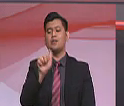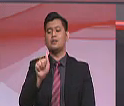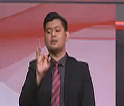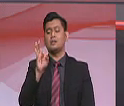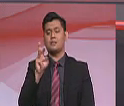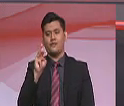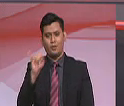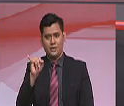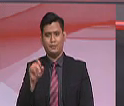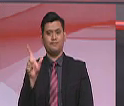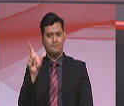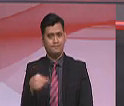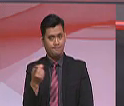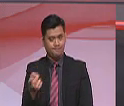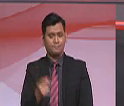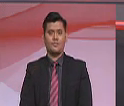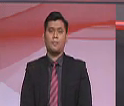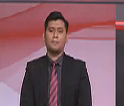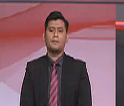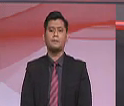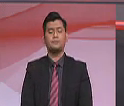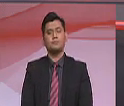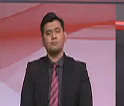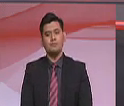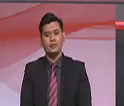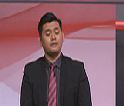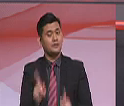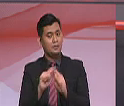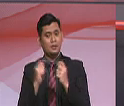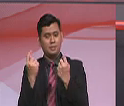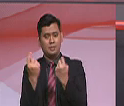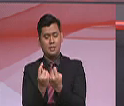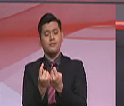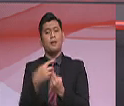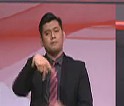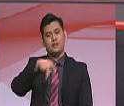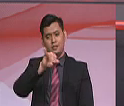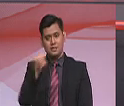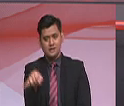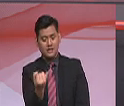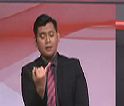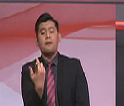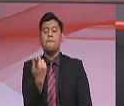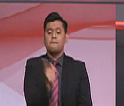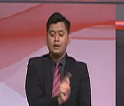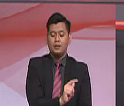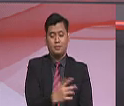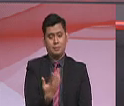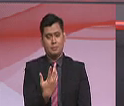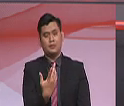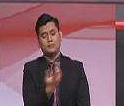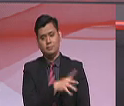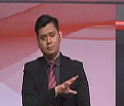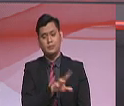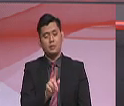Penyerang kelab bola sepak petaling Jaya City, PJ City FC, M. Kogiles Warren Raj berpendapat penghijrahan ke The Phoenix bagi